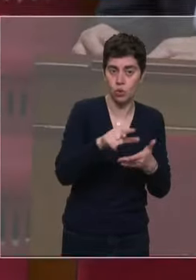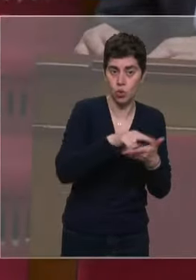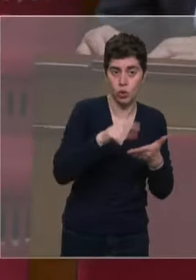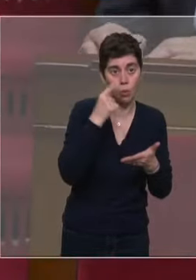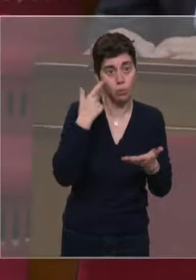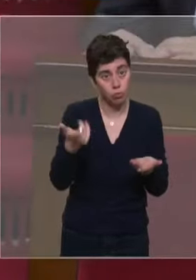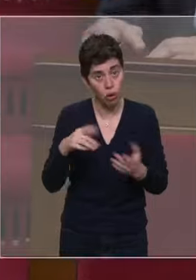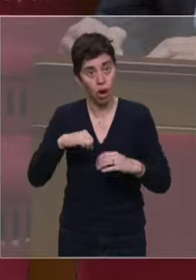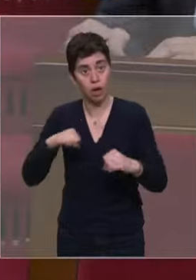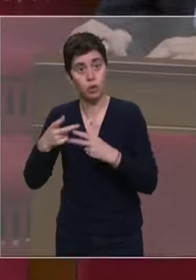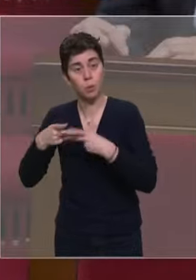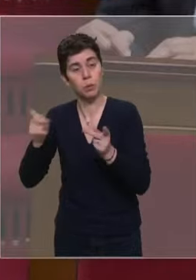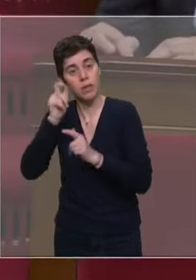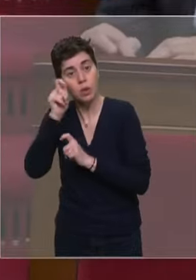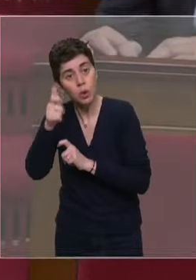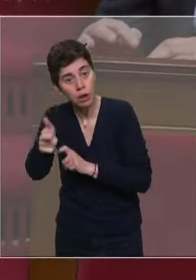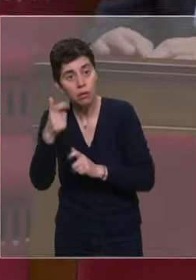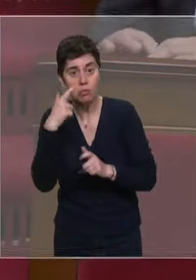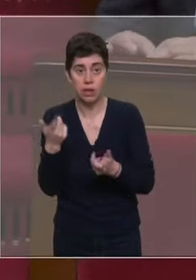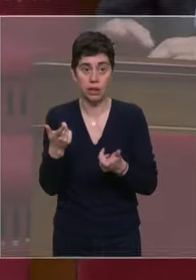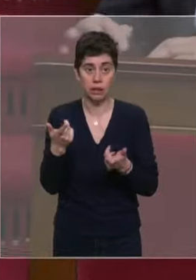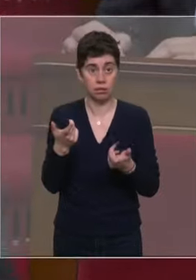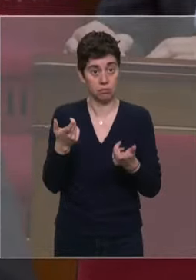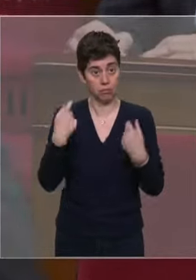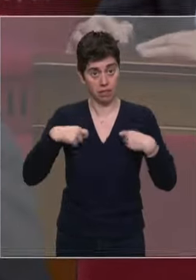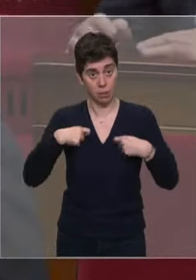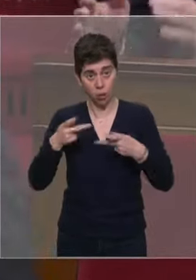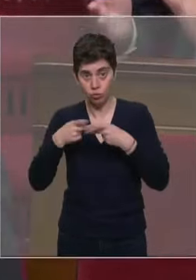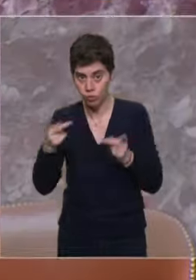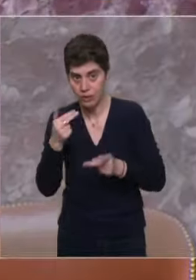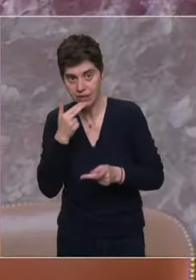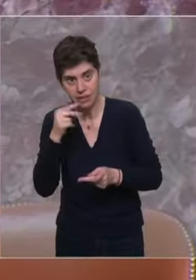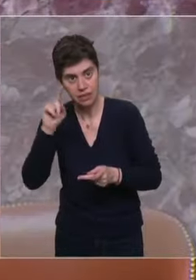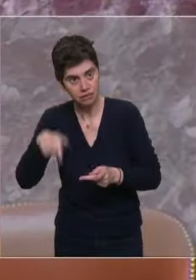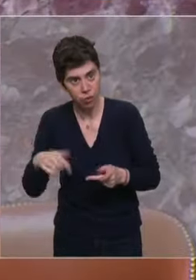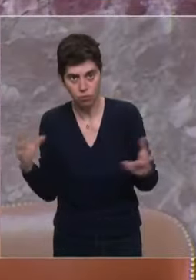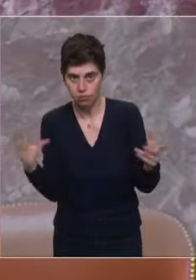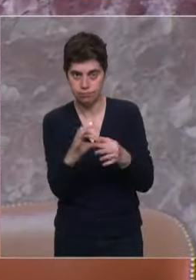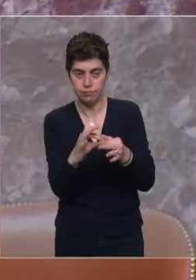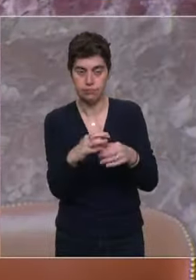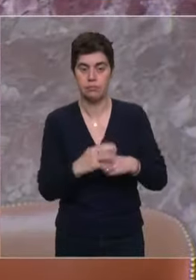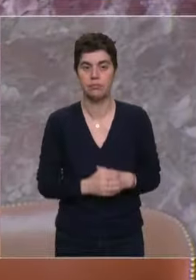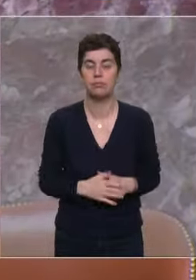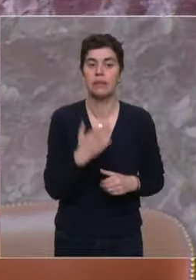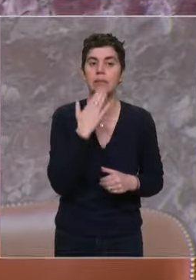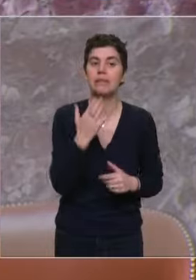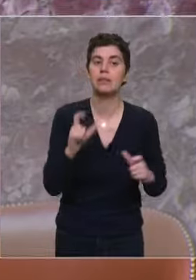publique et d'assurer l'efficacité des dépenses publiques. Je vous remercie. Je vous remercie, mon cher